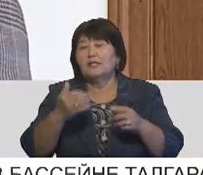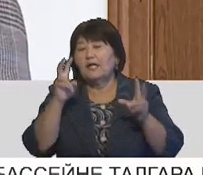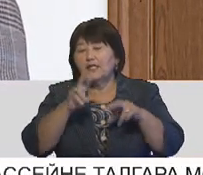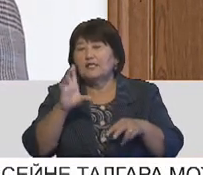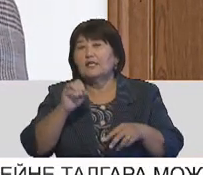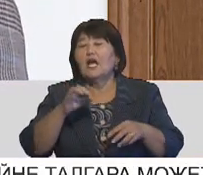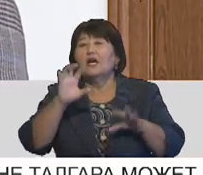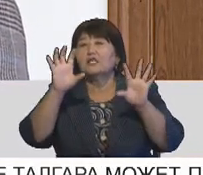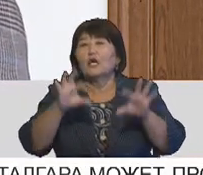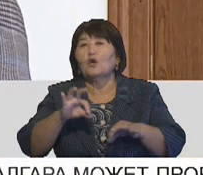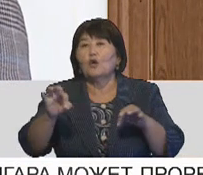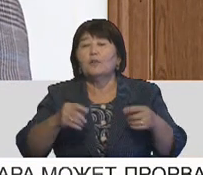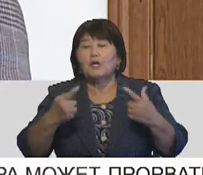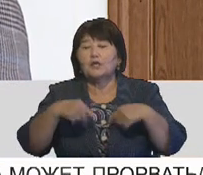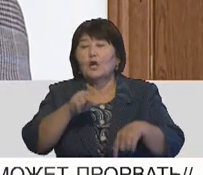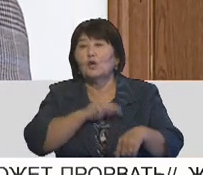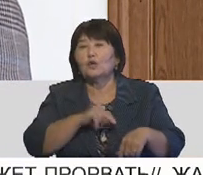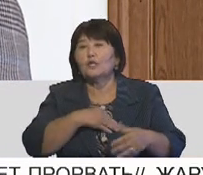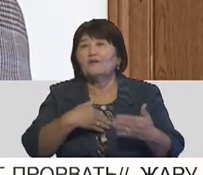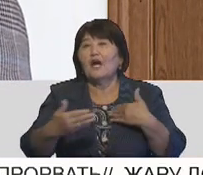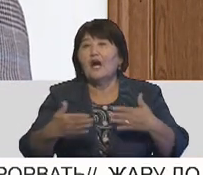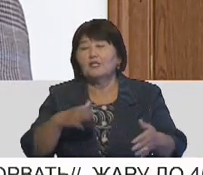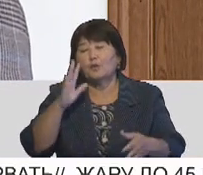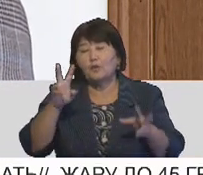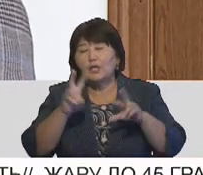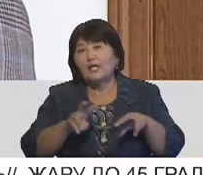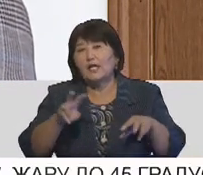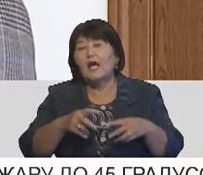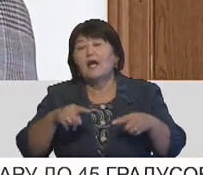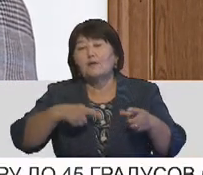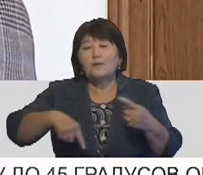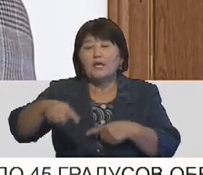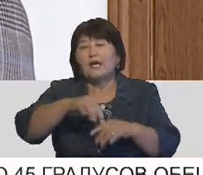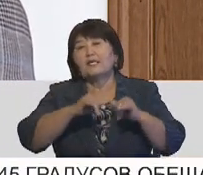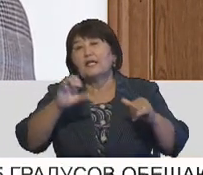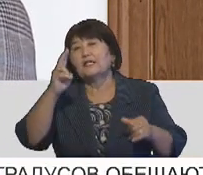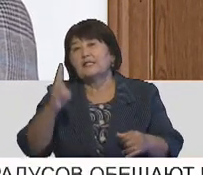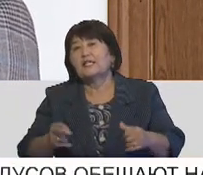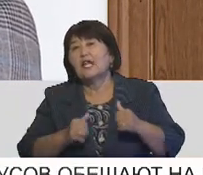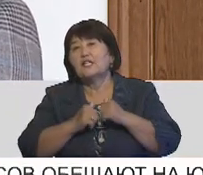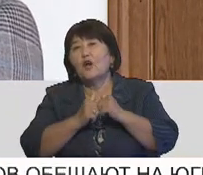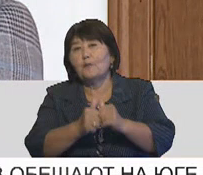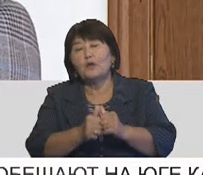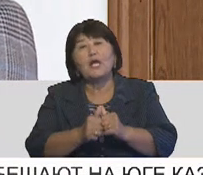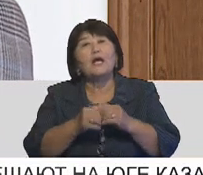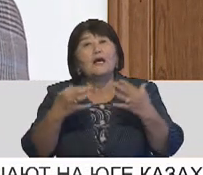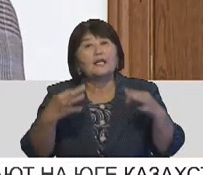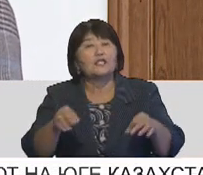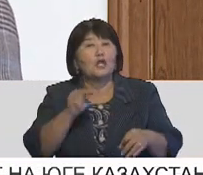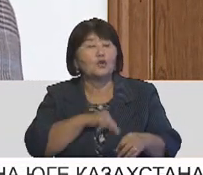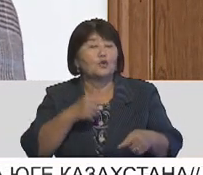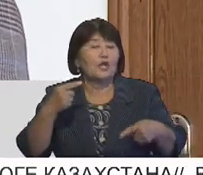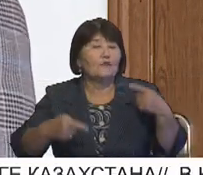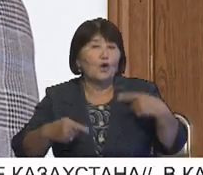законопроекты по вопросам коллективных трудовых отношений будут рассматриваться механизмы расширения социального партнёрства разрешение трудовых